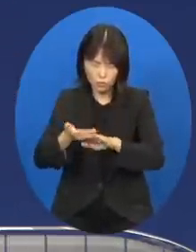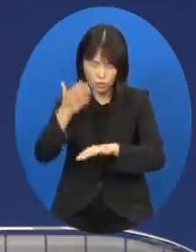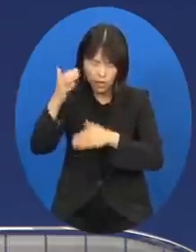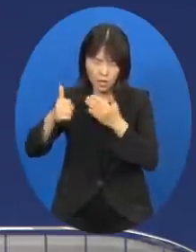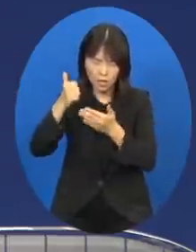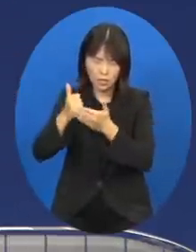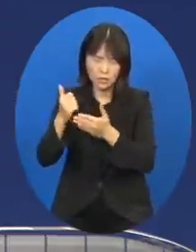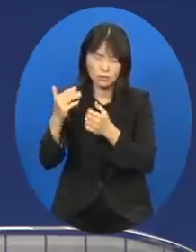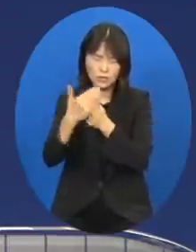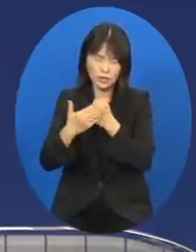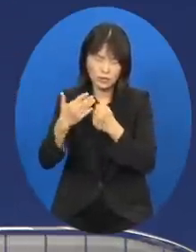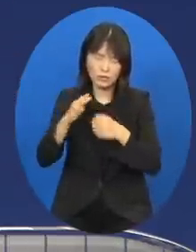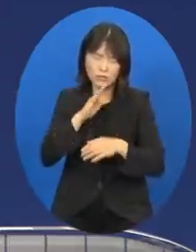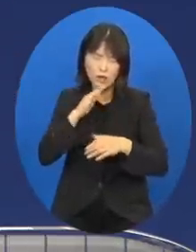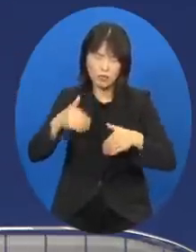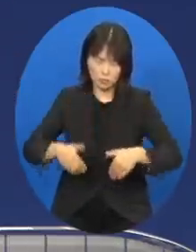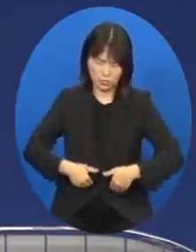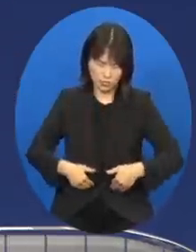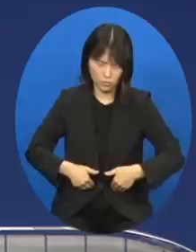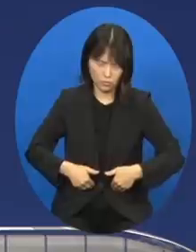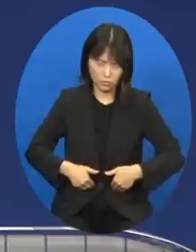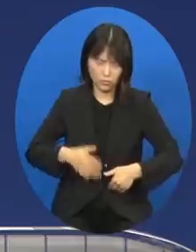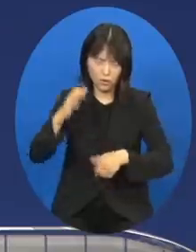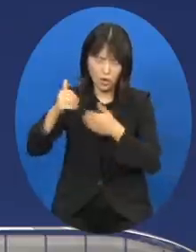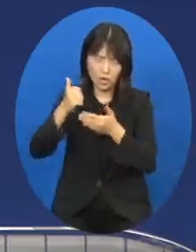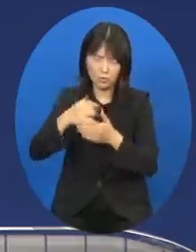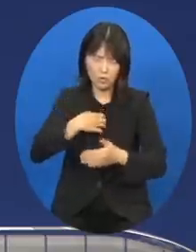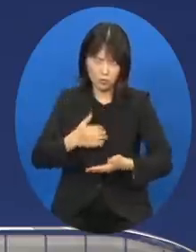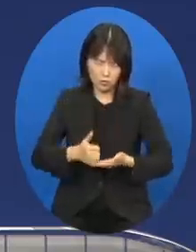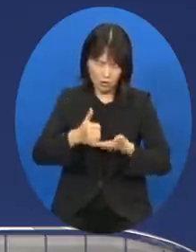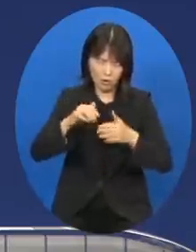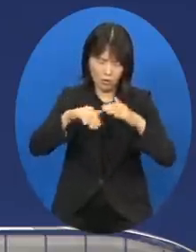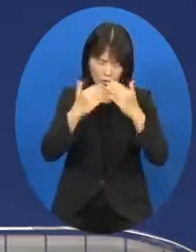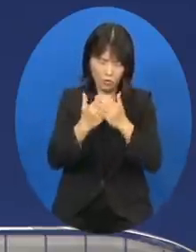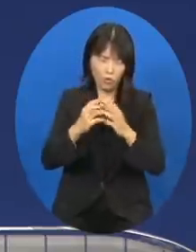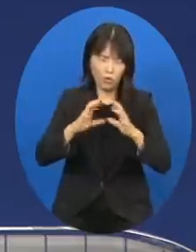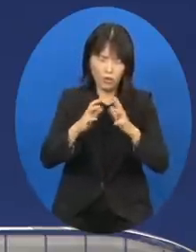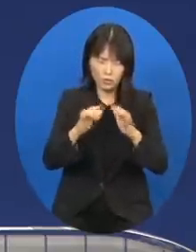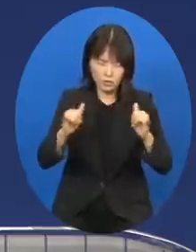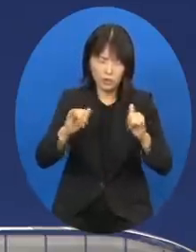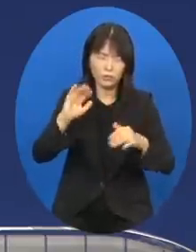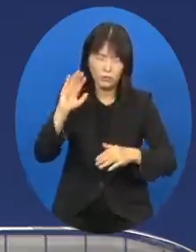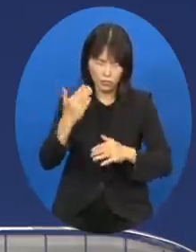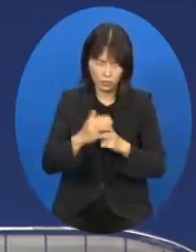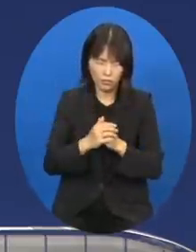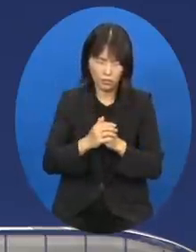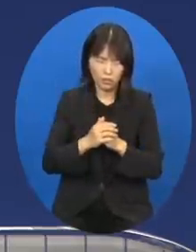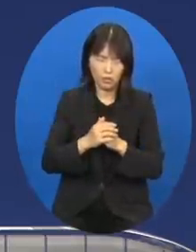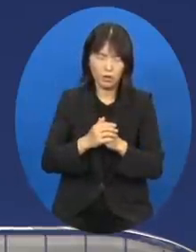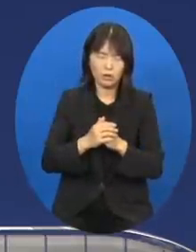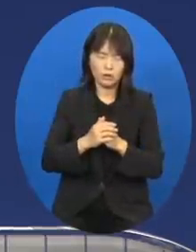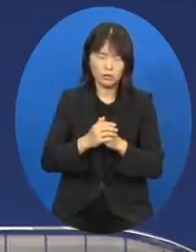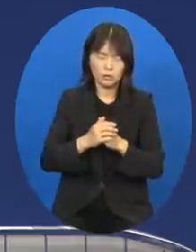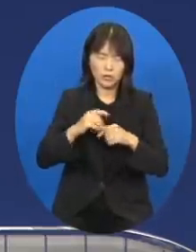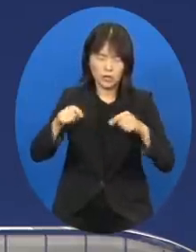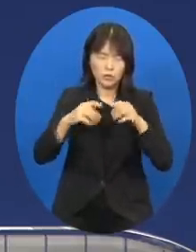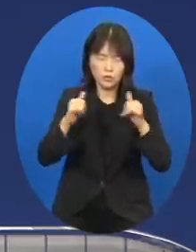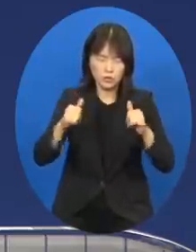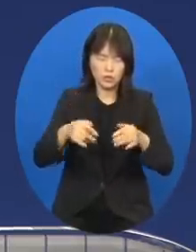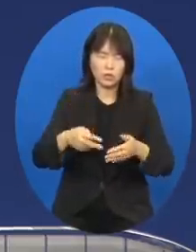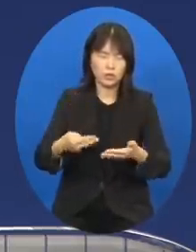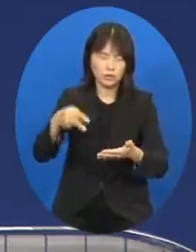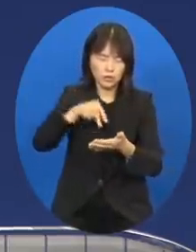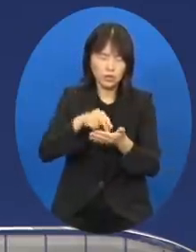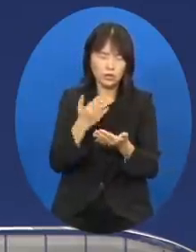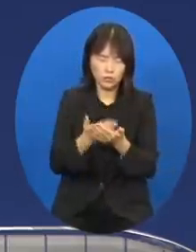어느 때보다도 필요합니다. 하나님을 경외하는 온 국민들이 되고 그런 지도자가 세워지고